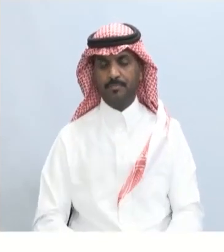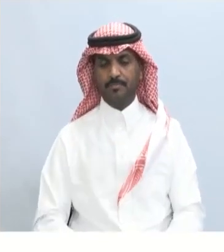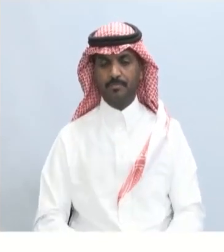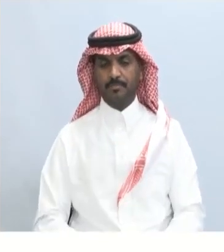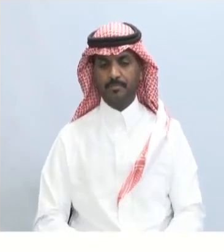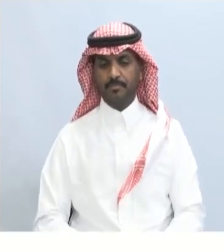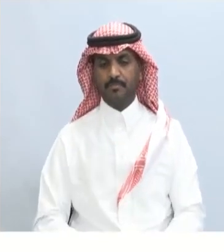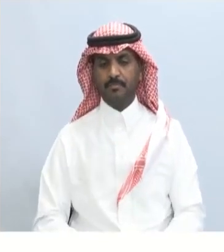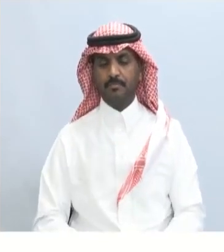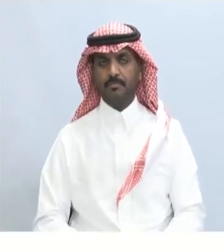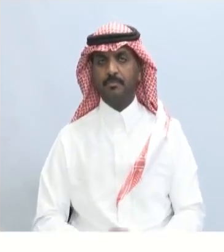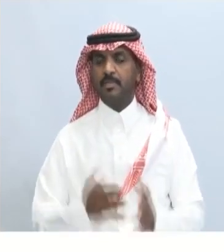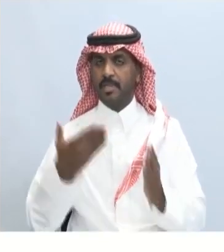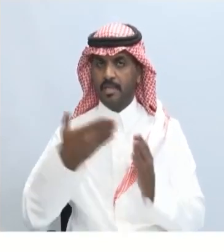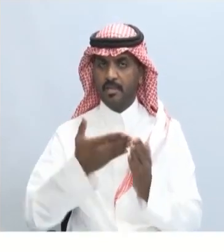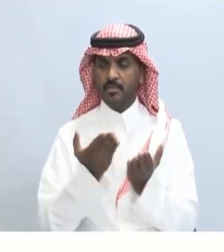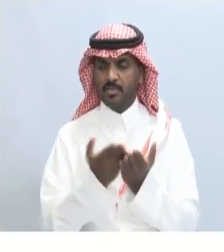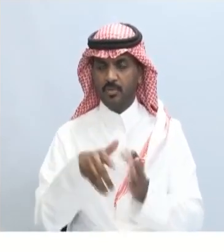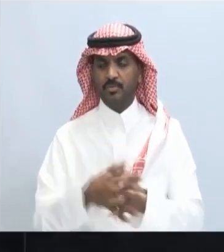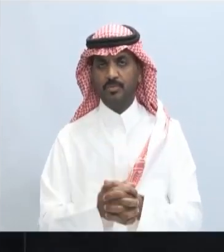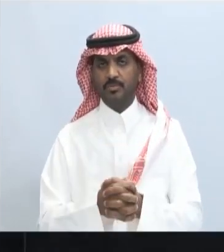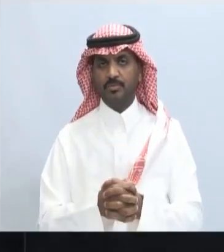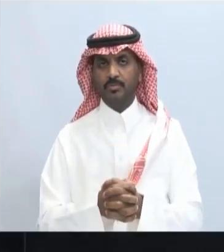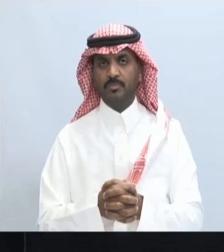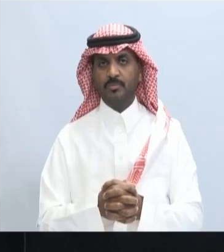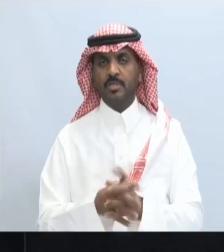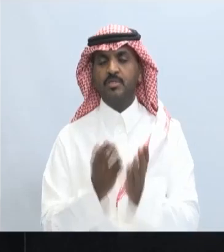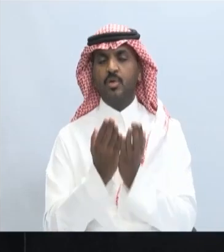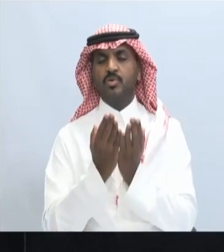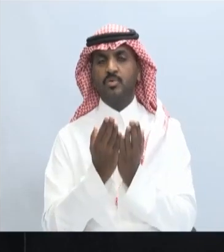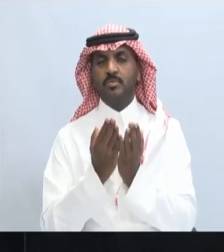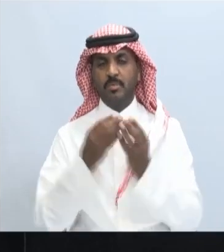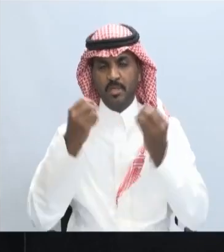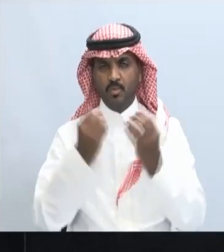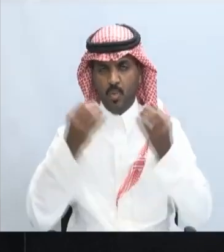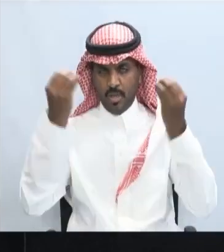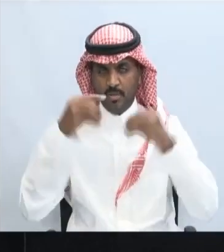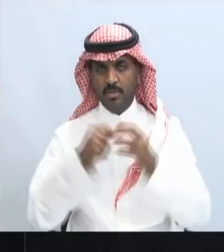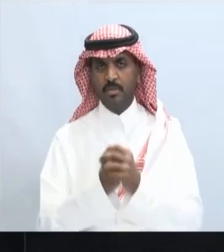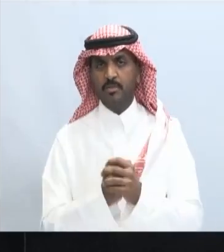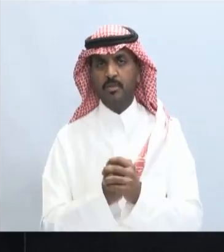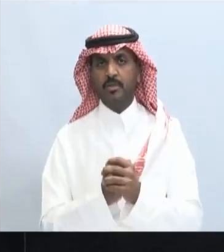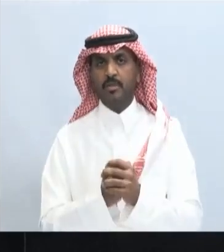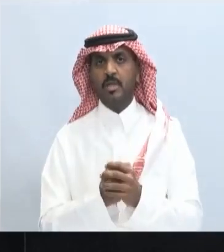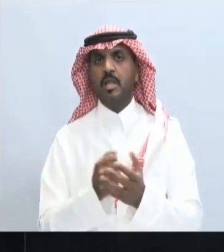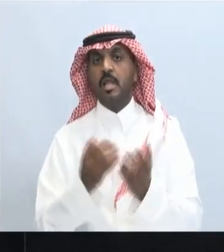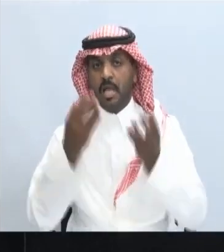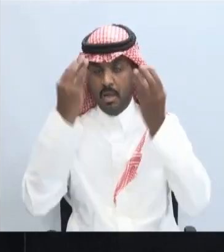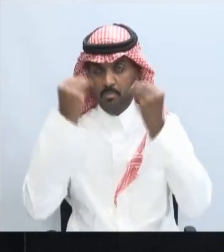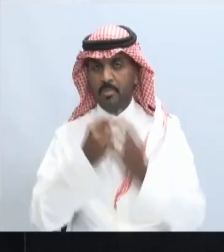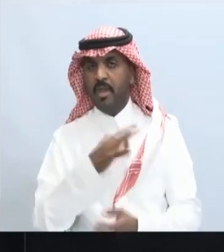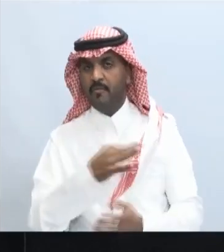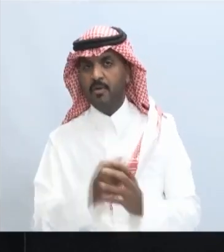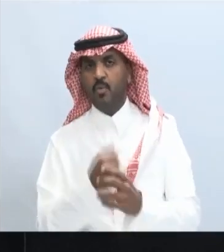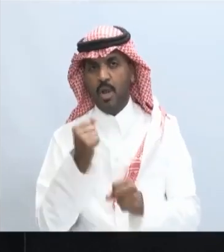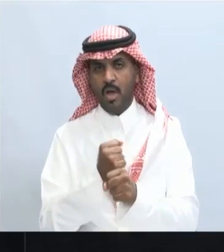عام وبذلك نكون انتهينا من درسنا في هذا اليوم نسال الله عز وجل بمنه وكرمه ان يرزقنا العلم النافع والعمل الصالح